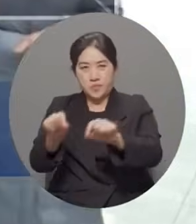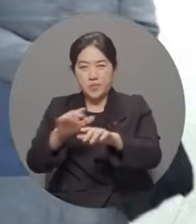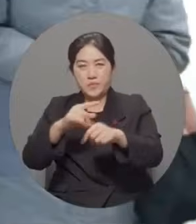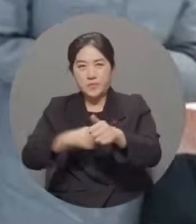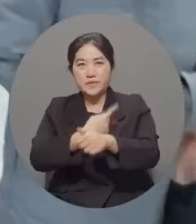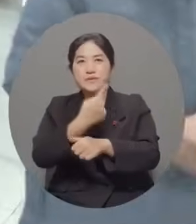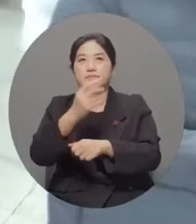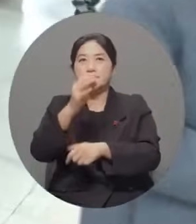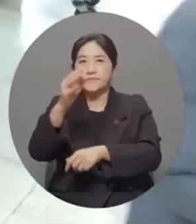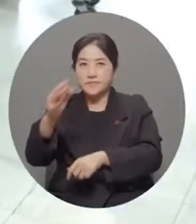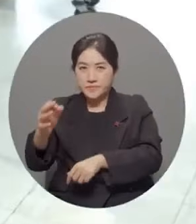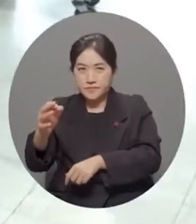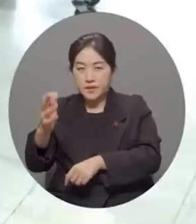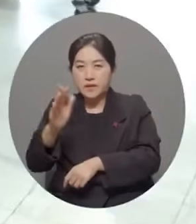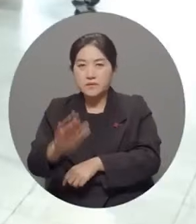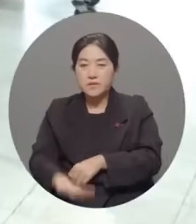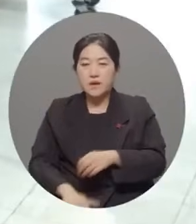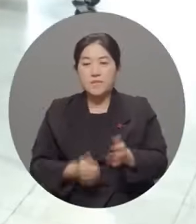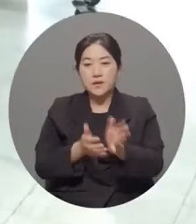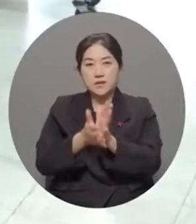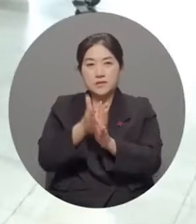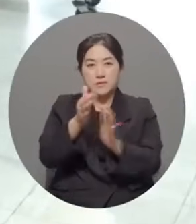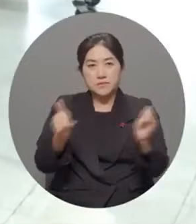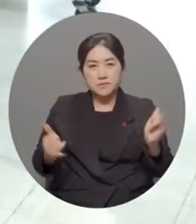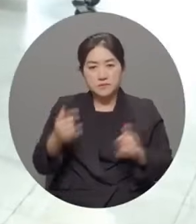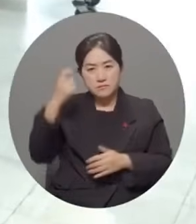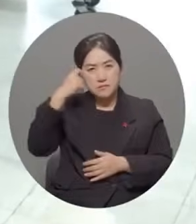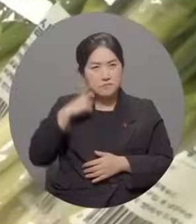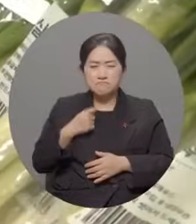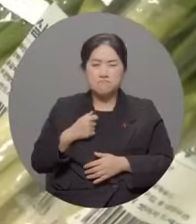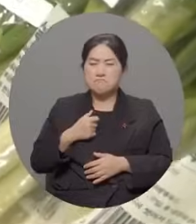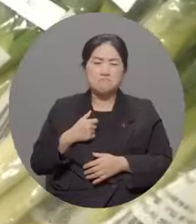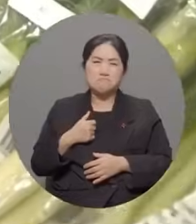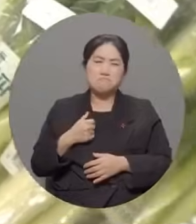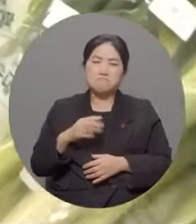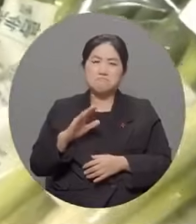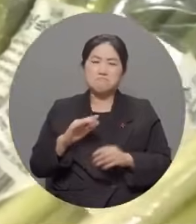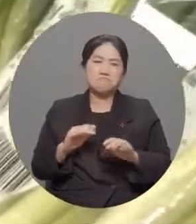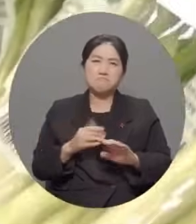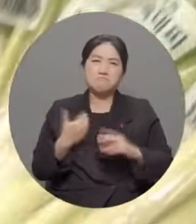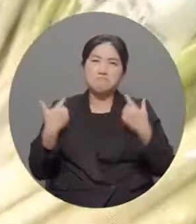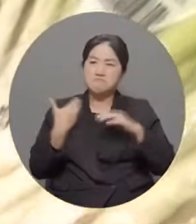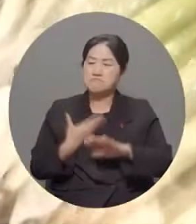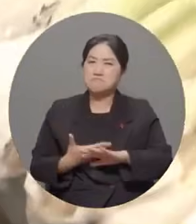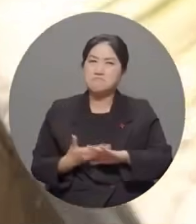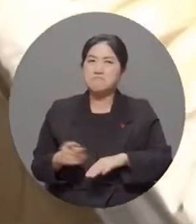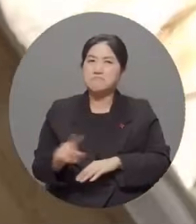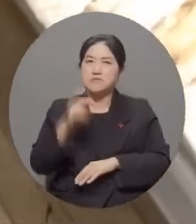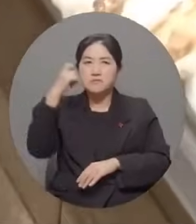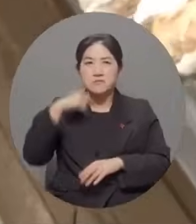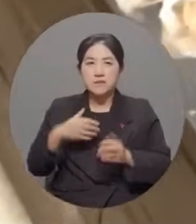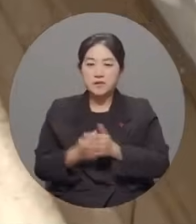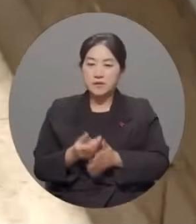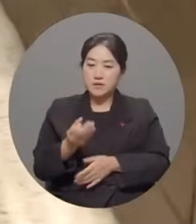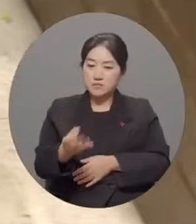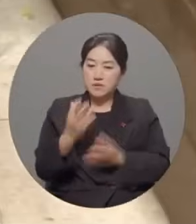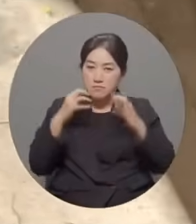진정되면서. 하지만 시민들이 느끼는 건 다릅니다. 자주 구매하는 농산물이 지난해에